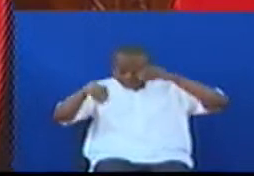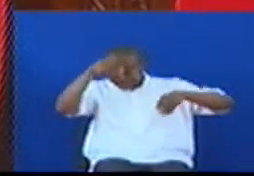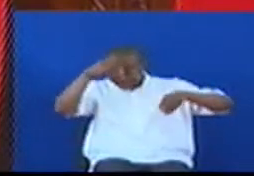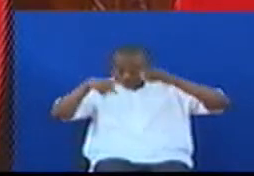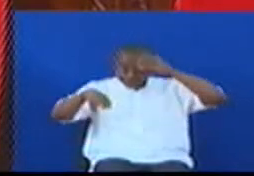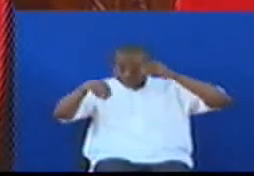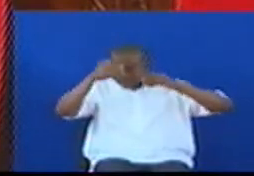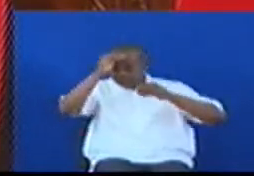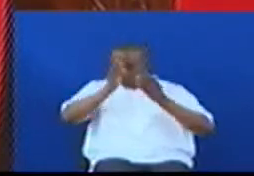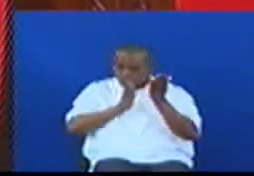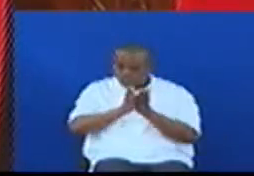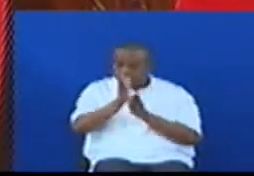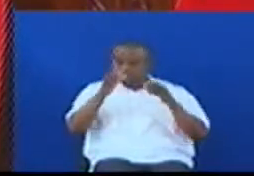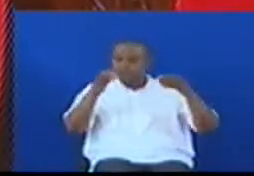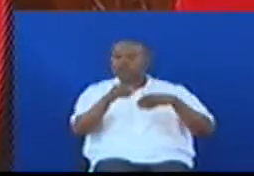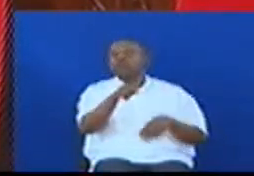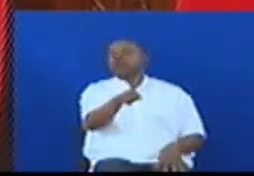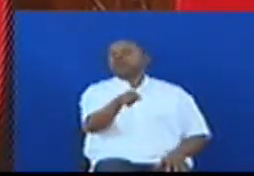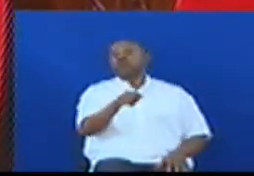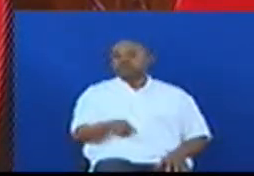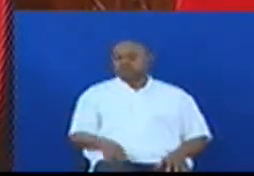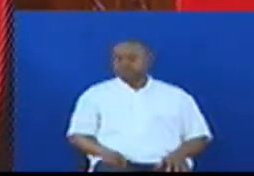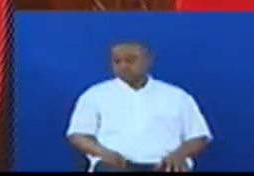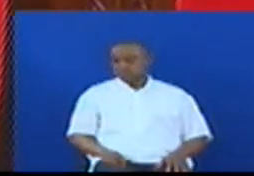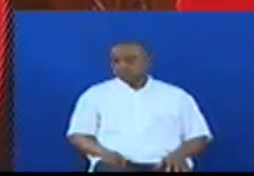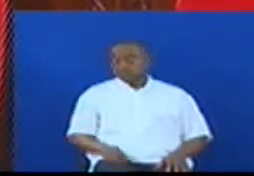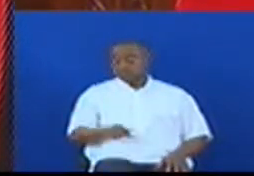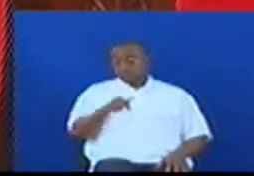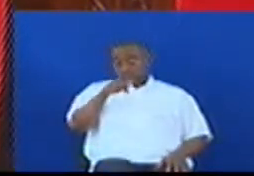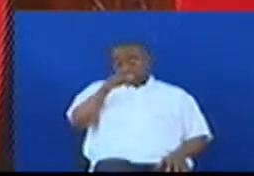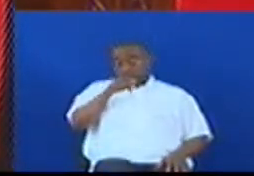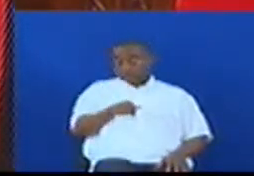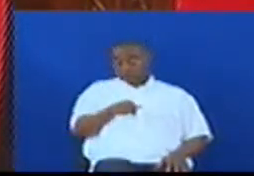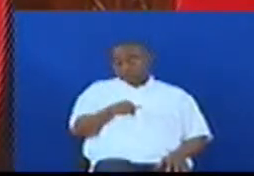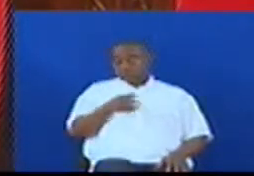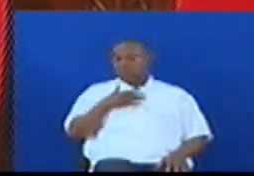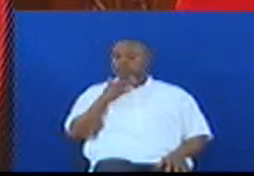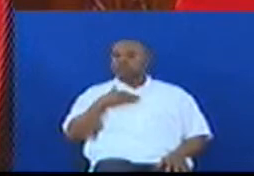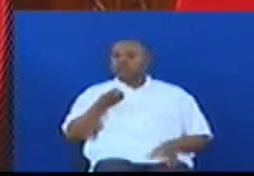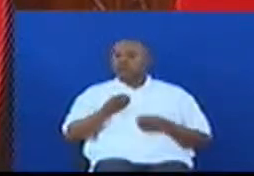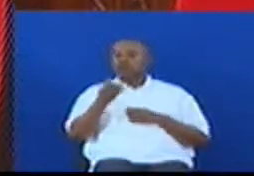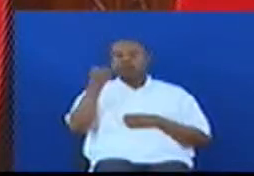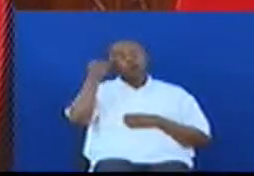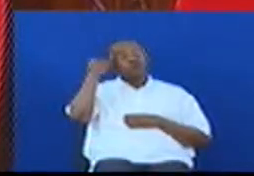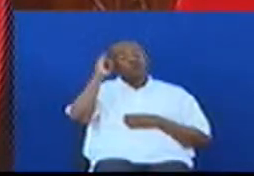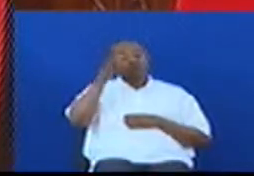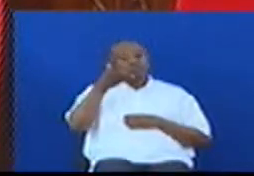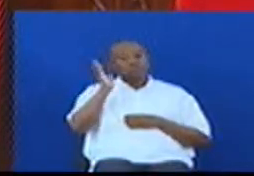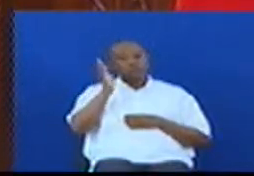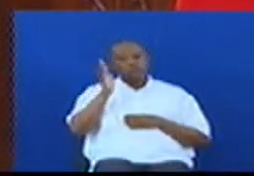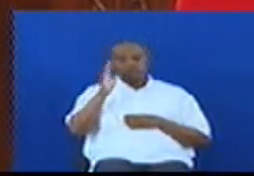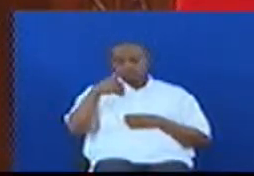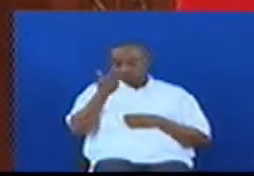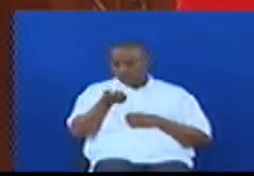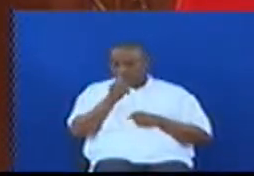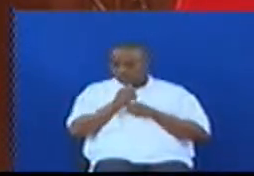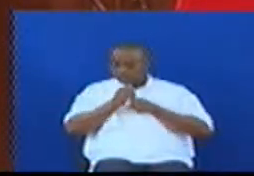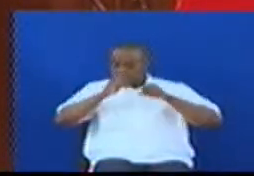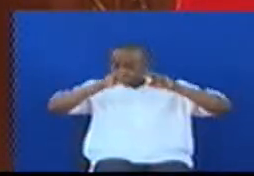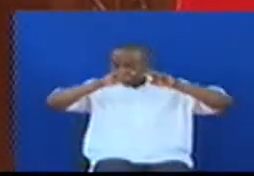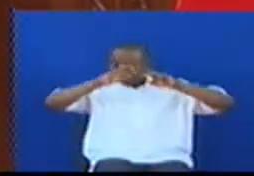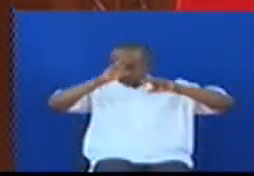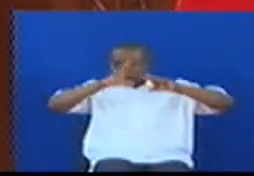leo naomba nitoe ushauri wangu kwa serikali baada ya kufanya uchambuzi wa ripoti hii ya